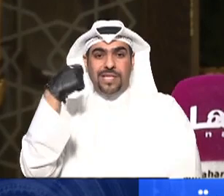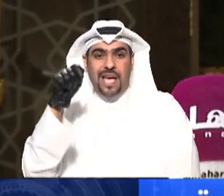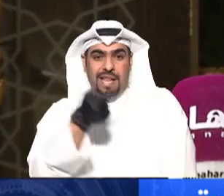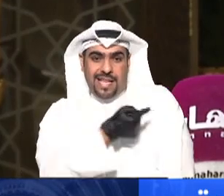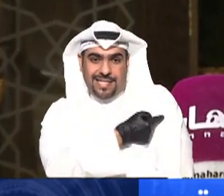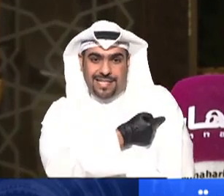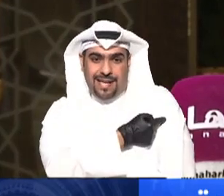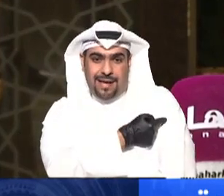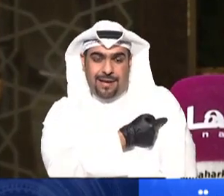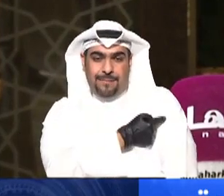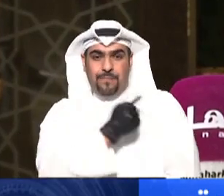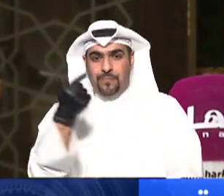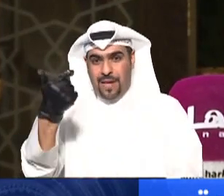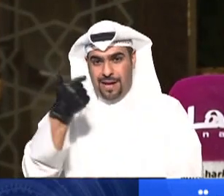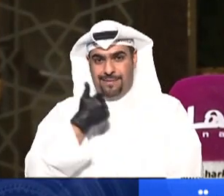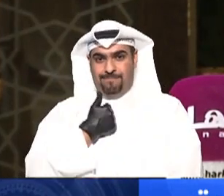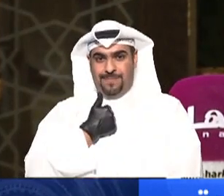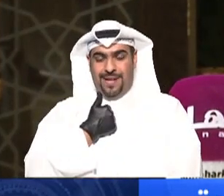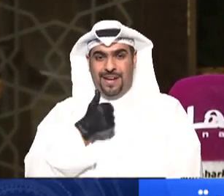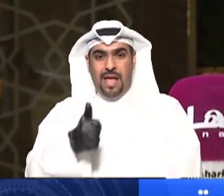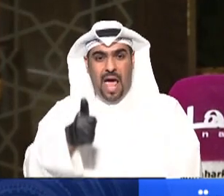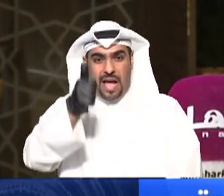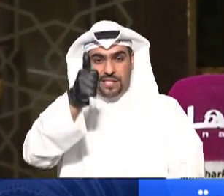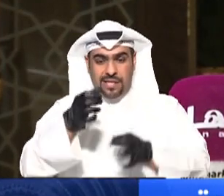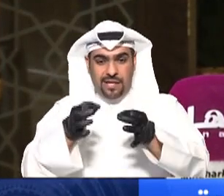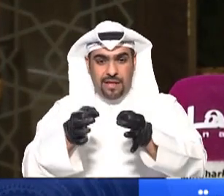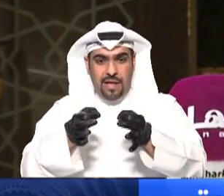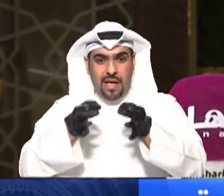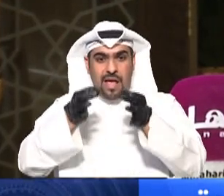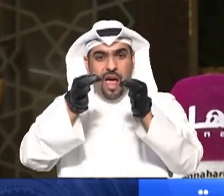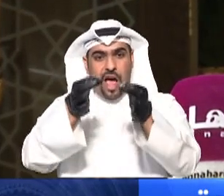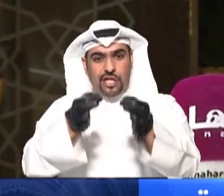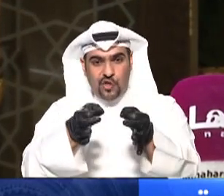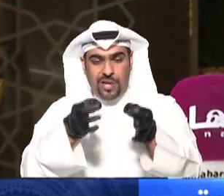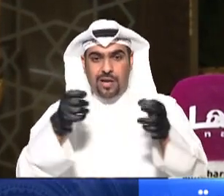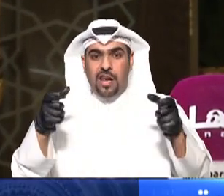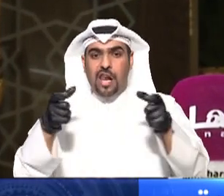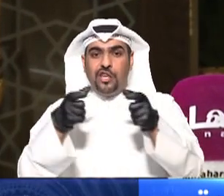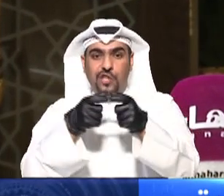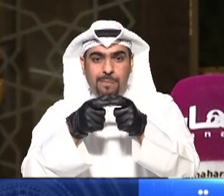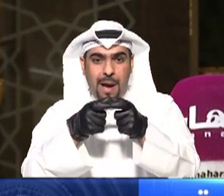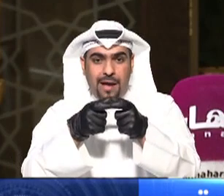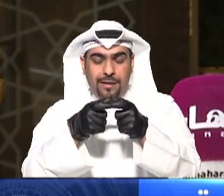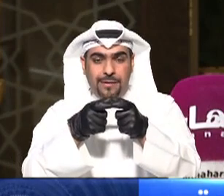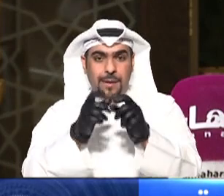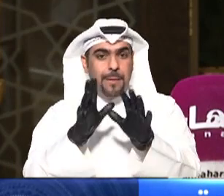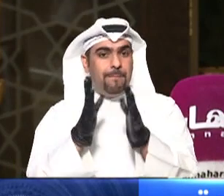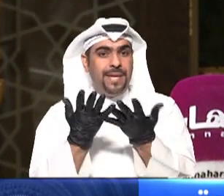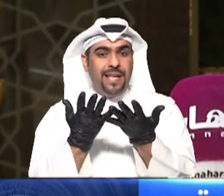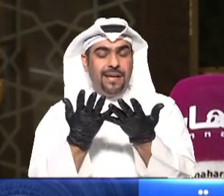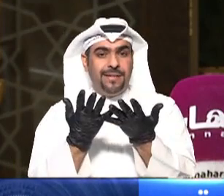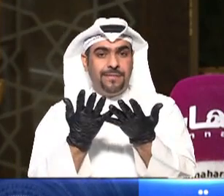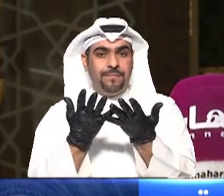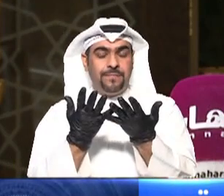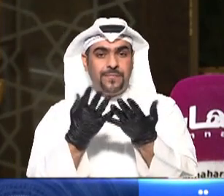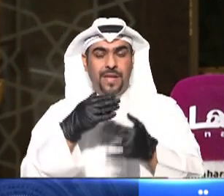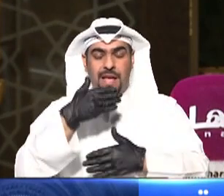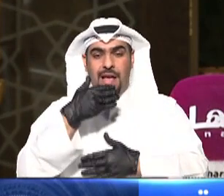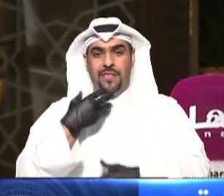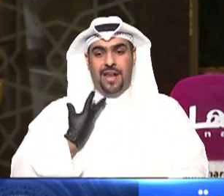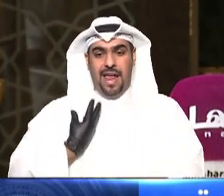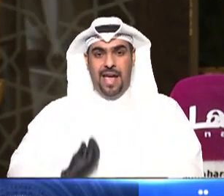تأجيل جدول أعمال الجلسة إلى جلسة قادمة بعد انتهاء العطلة، يعني بعد العيد